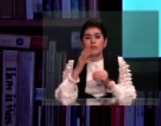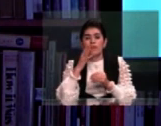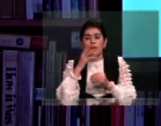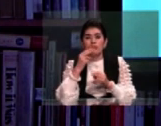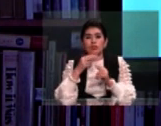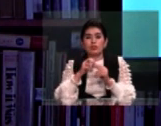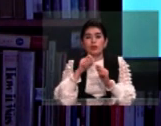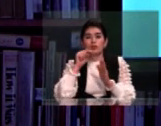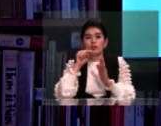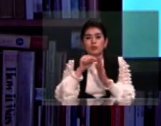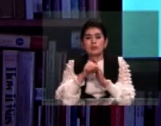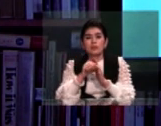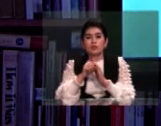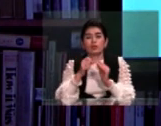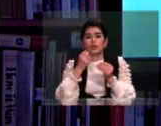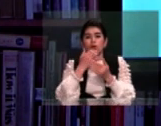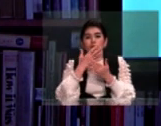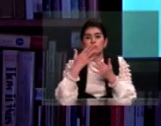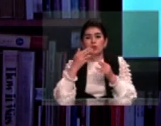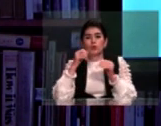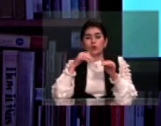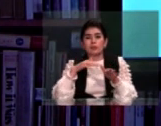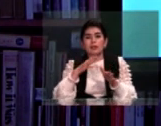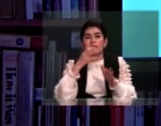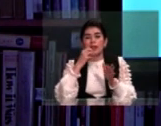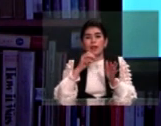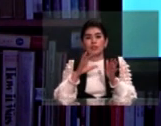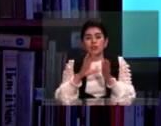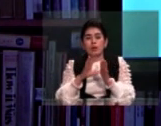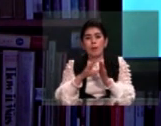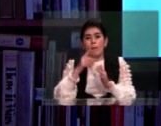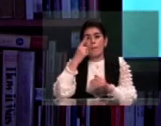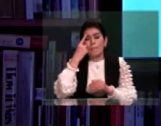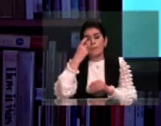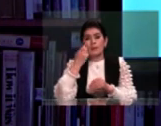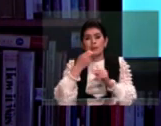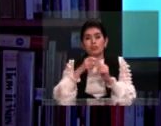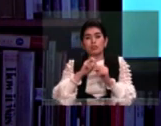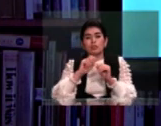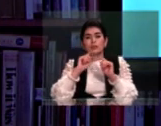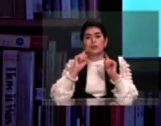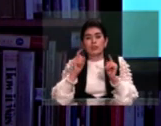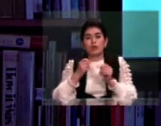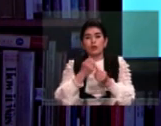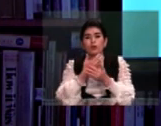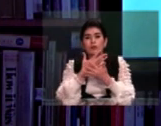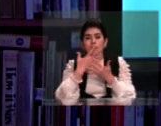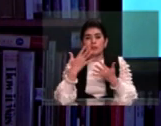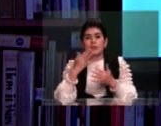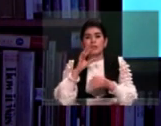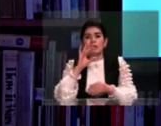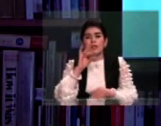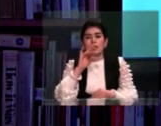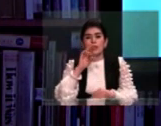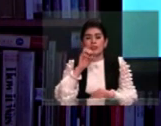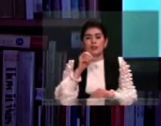birligi ichida tushayotgan yorug'lik to'lqinining energiyasini bildiradi. Buni qisqacha qilib yorug'lik